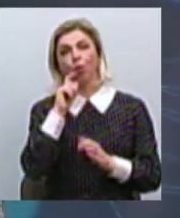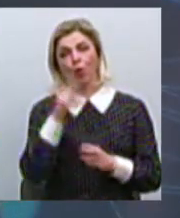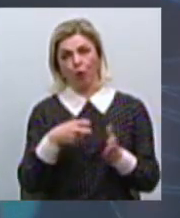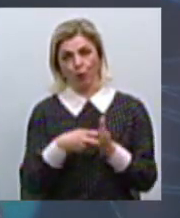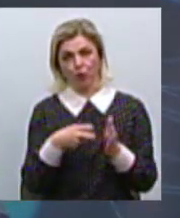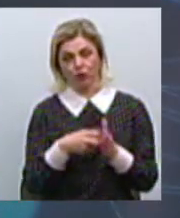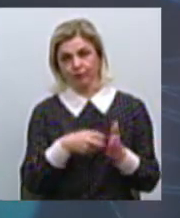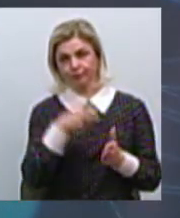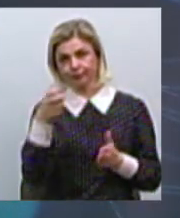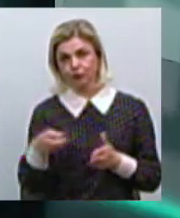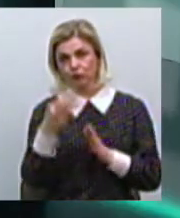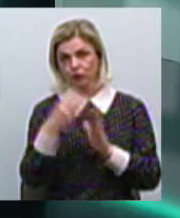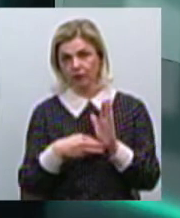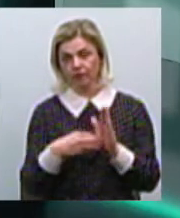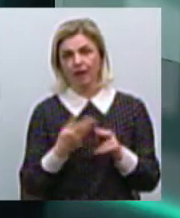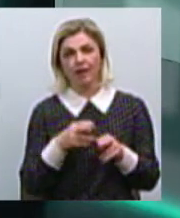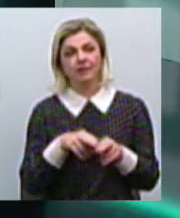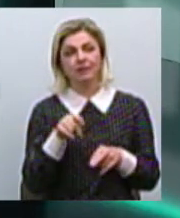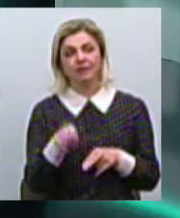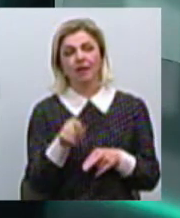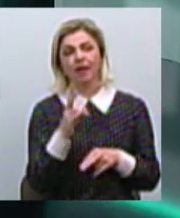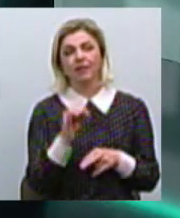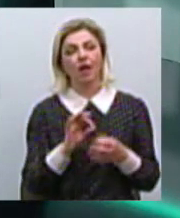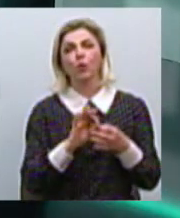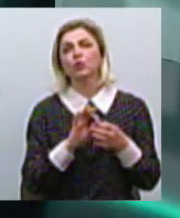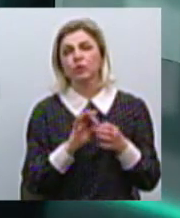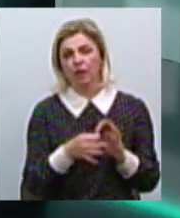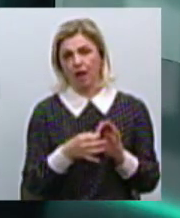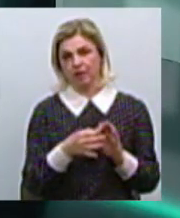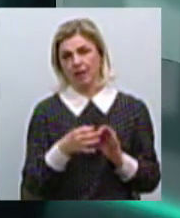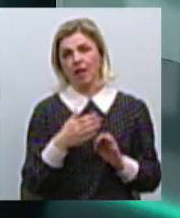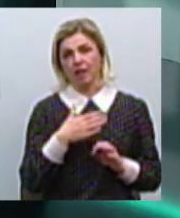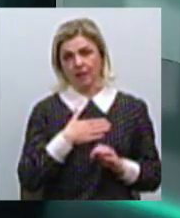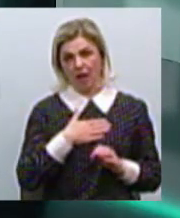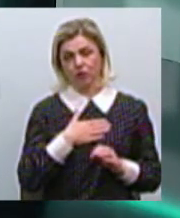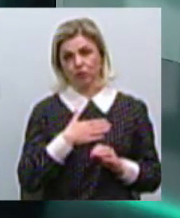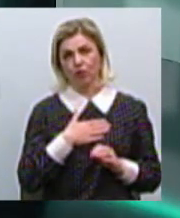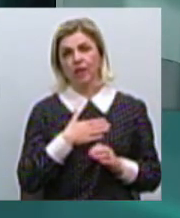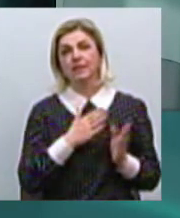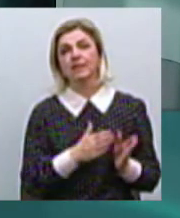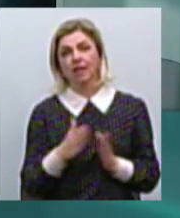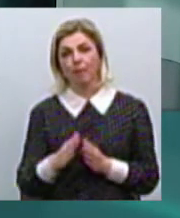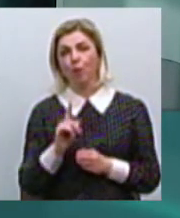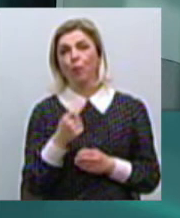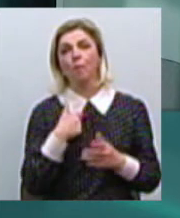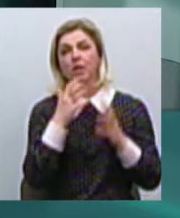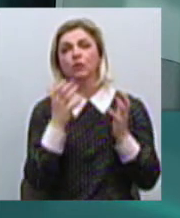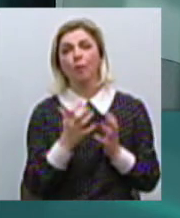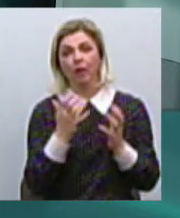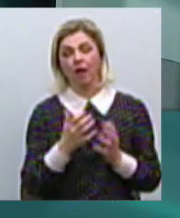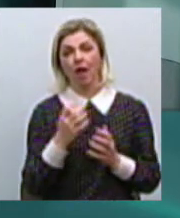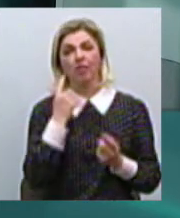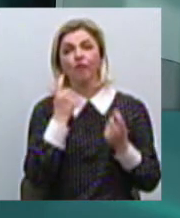То ну, це не зовсім ускладнює системи нашої системи безпечного міста, бо ми зберігаємо дані у себе,